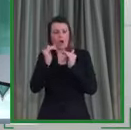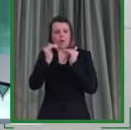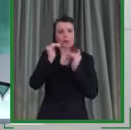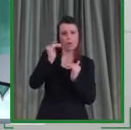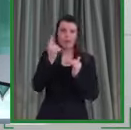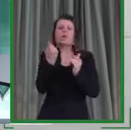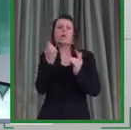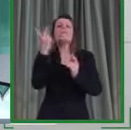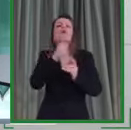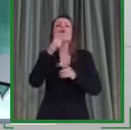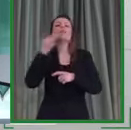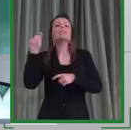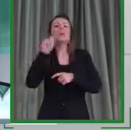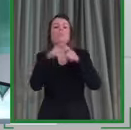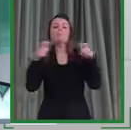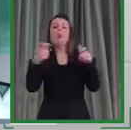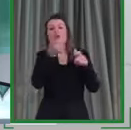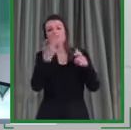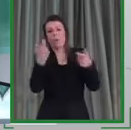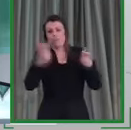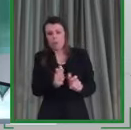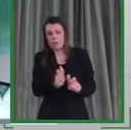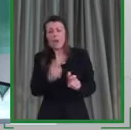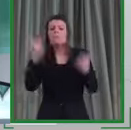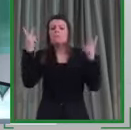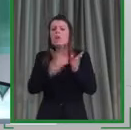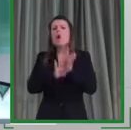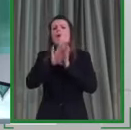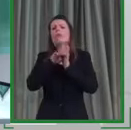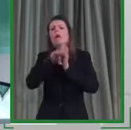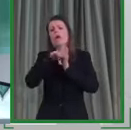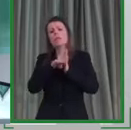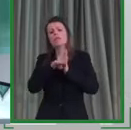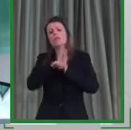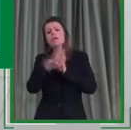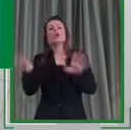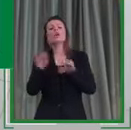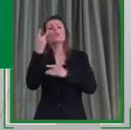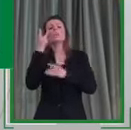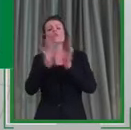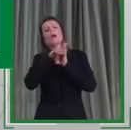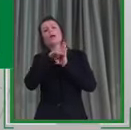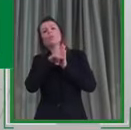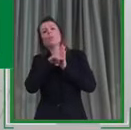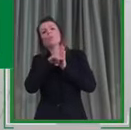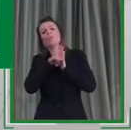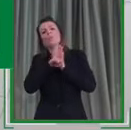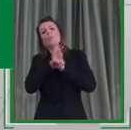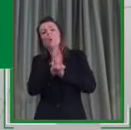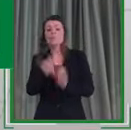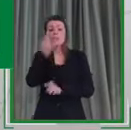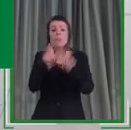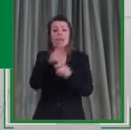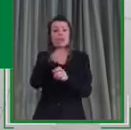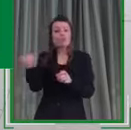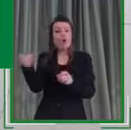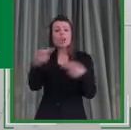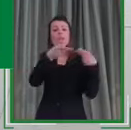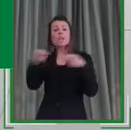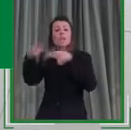è comunque se è un trend che in ogni caso un trend discendente il numero delle persone ricoverate